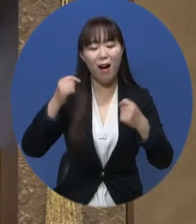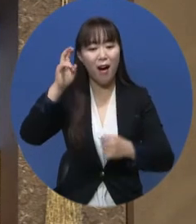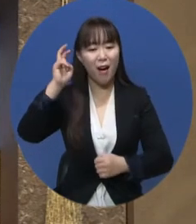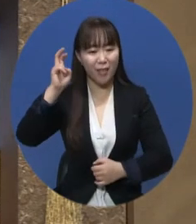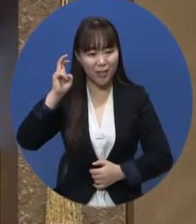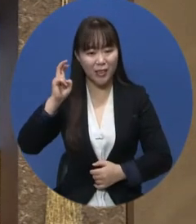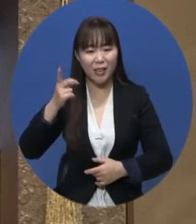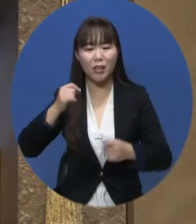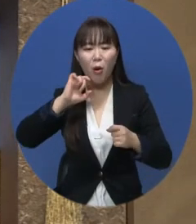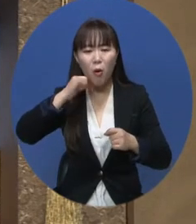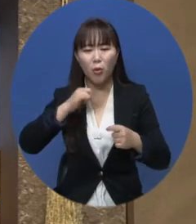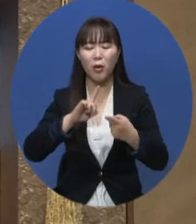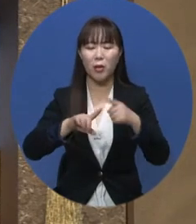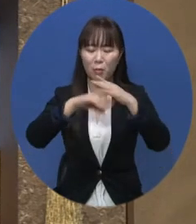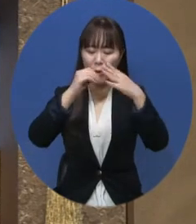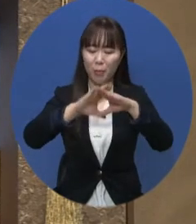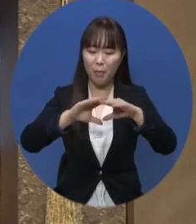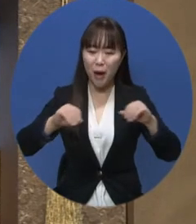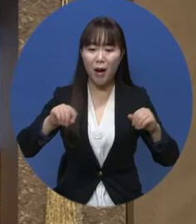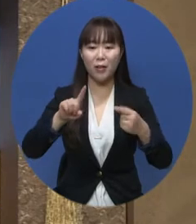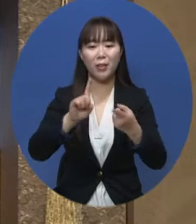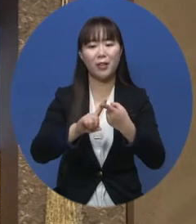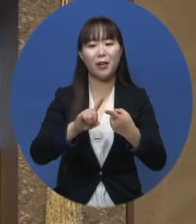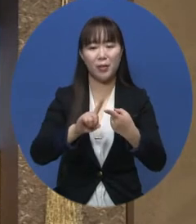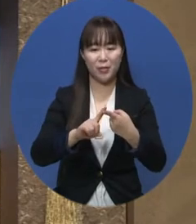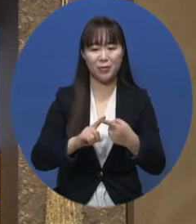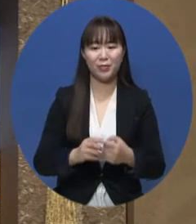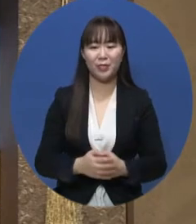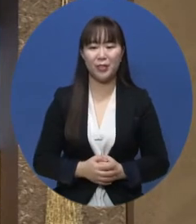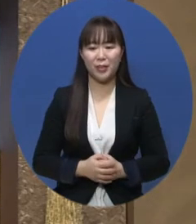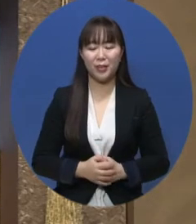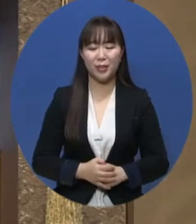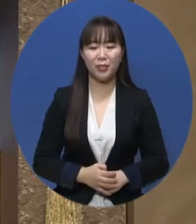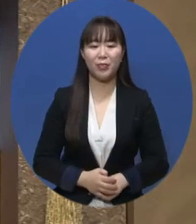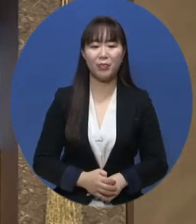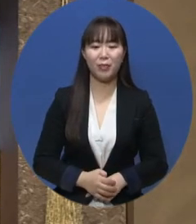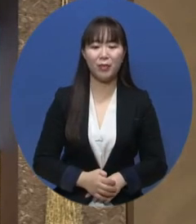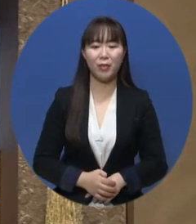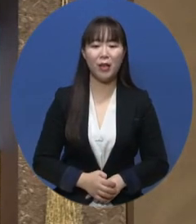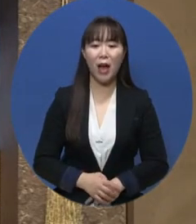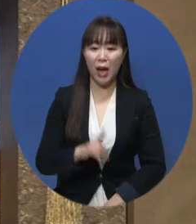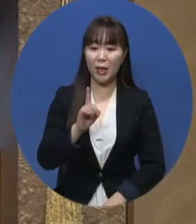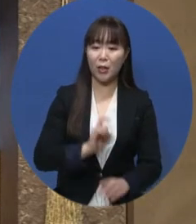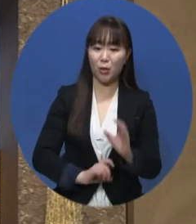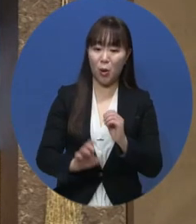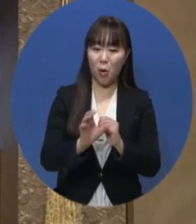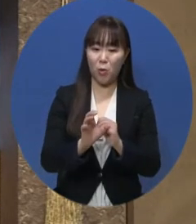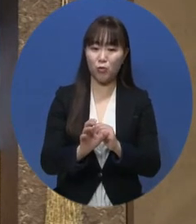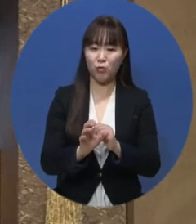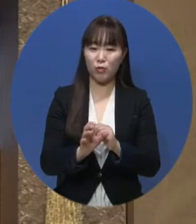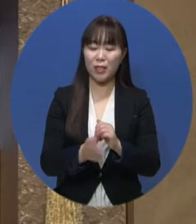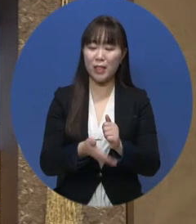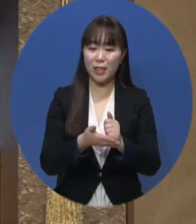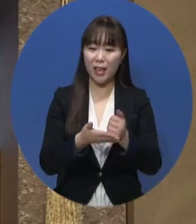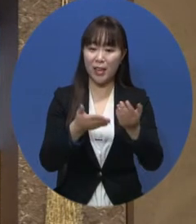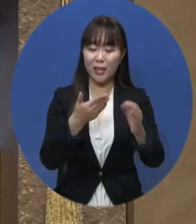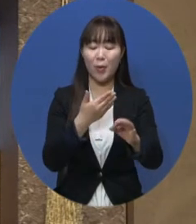싶습니다. 그런 네. 어려운 부분도 풀어나갔던 부분이. 그리고 뭐 한 가지 더 추천을 한다면